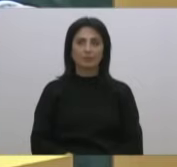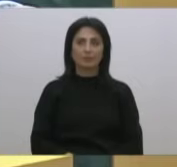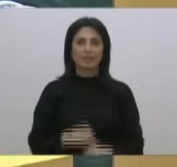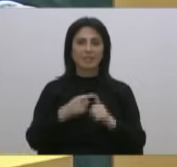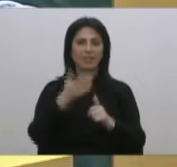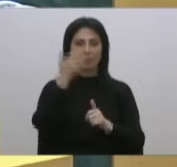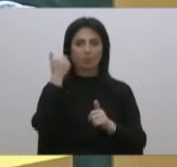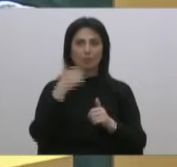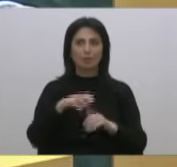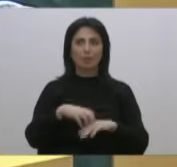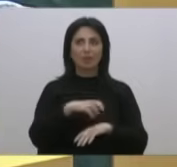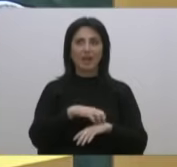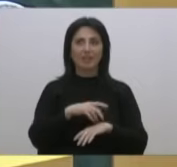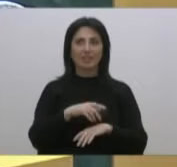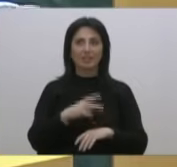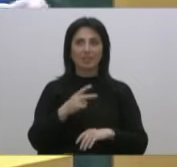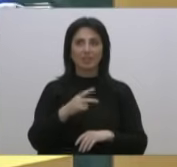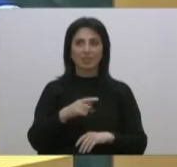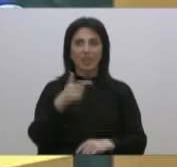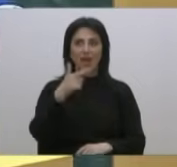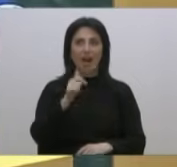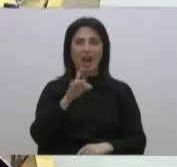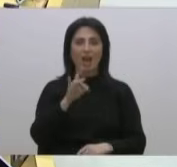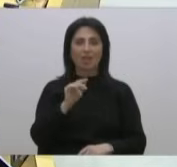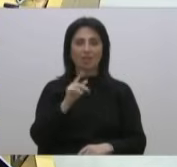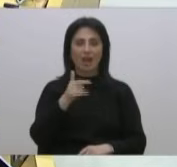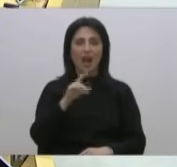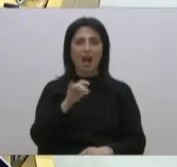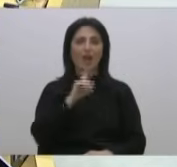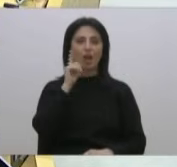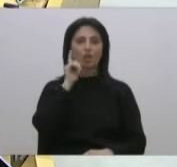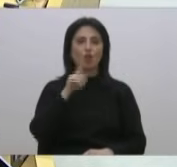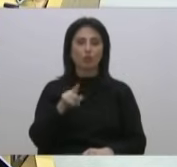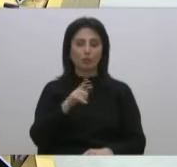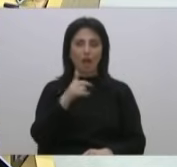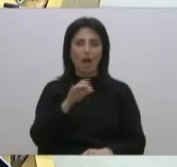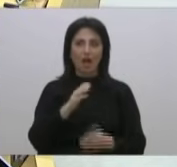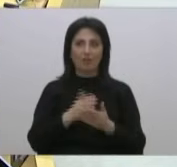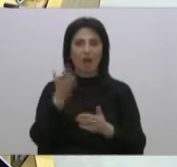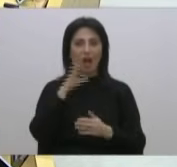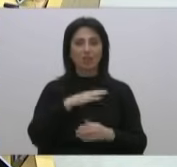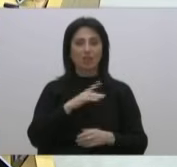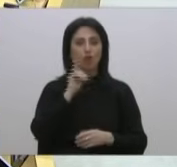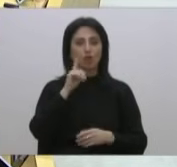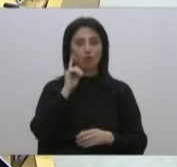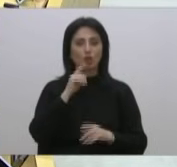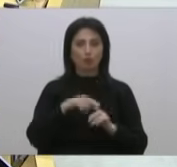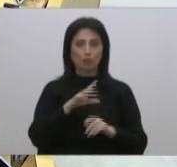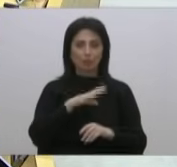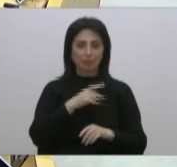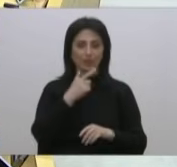სახლი გავიწყდება უკვე პარტიის ნორჩი გახარიელები იყვნენ. აქ წარმოდგენილი ადრე არსებდნენ ნორჩი